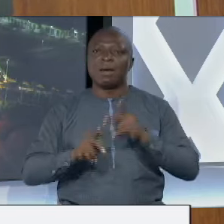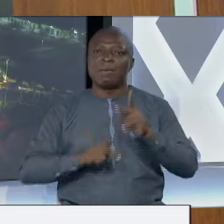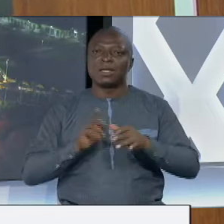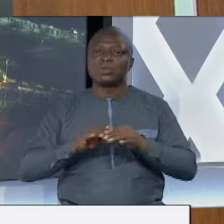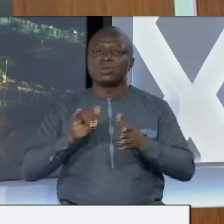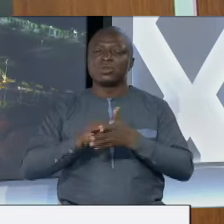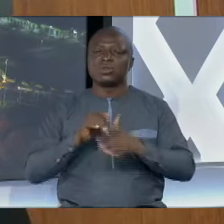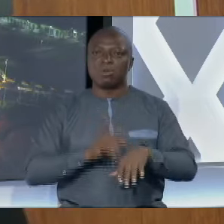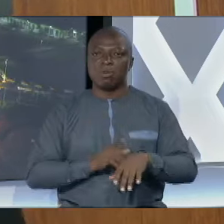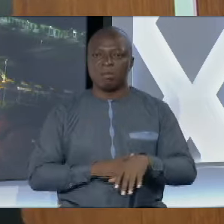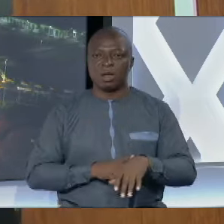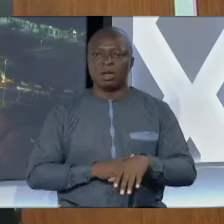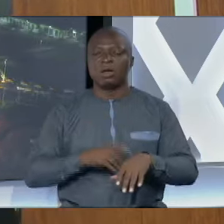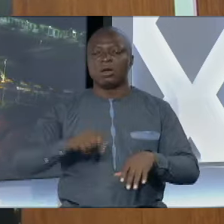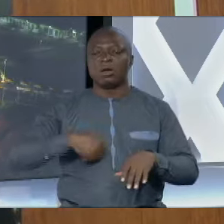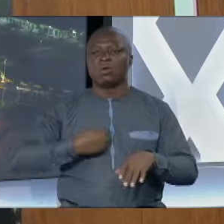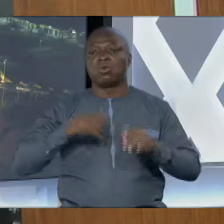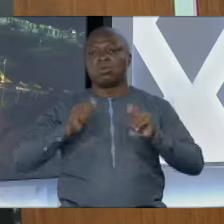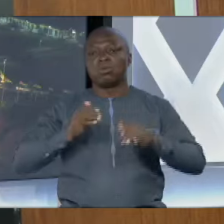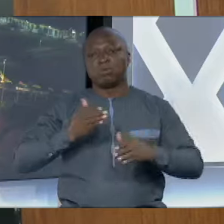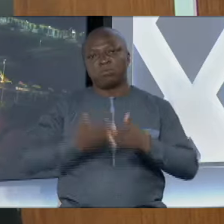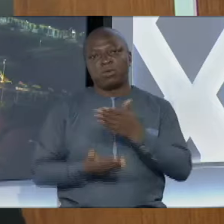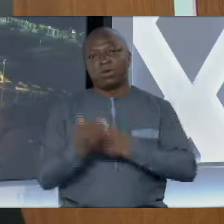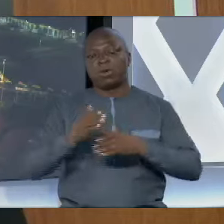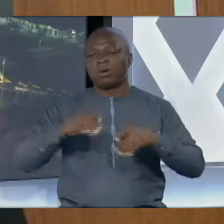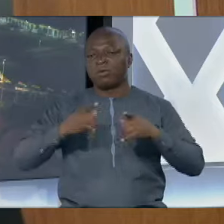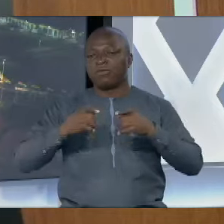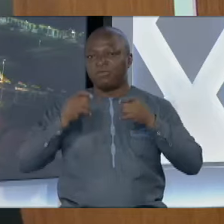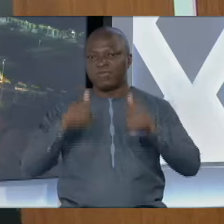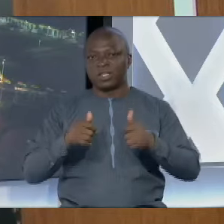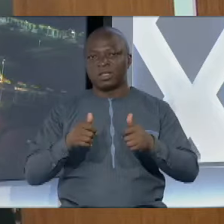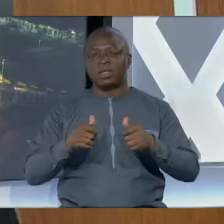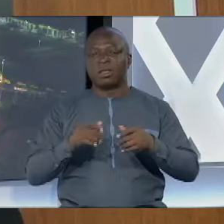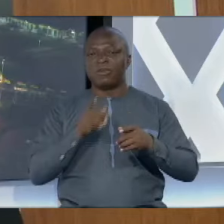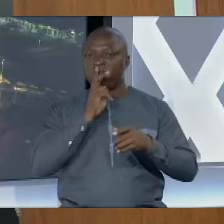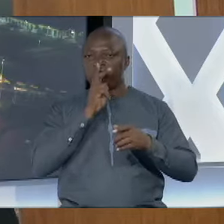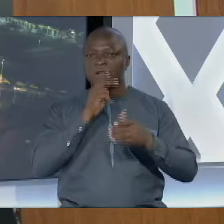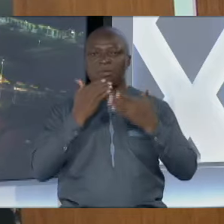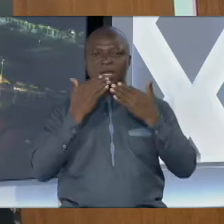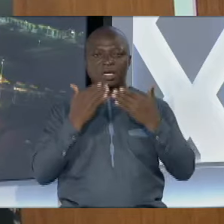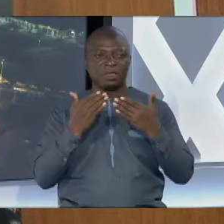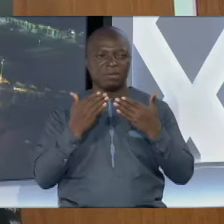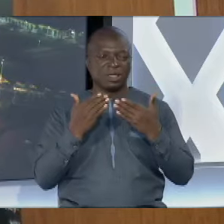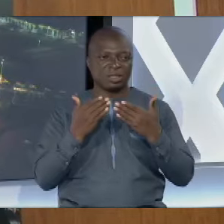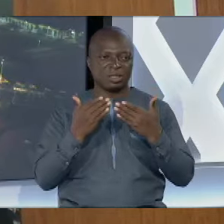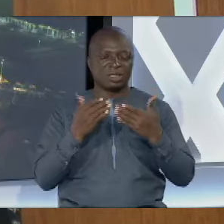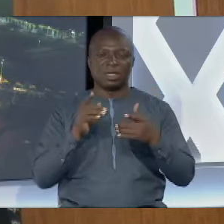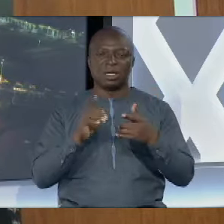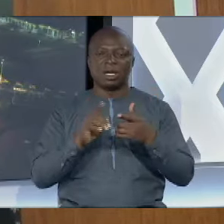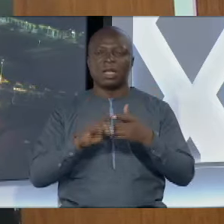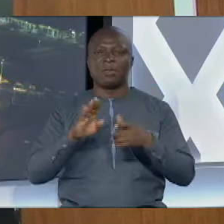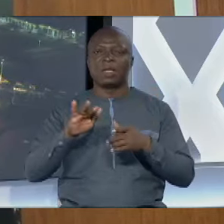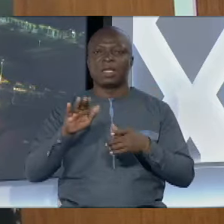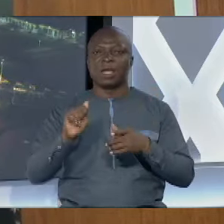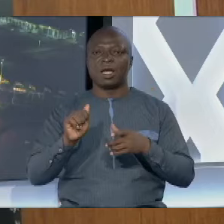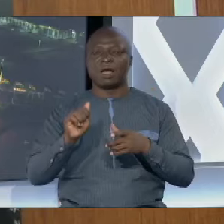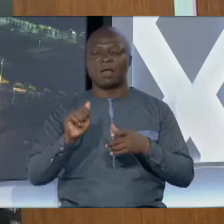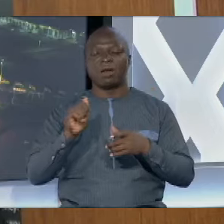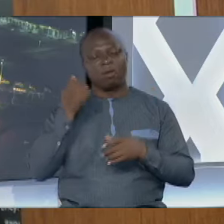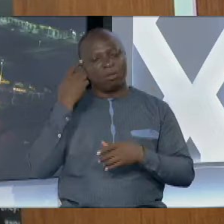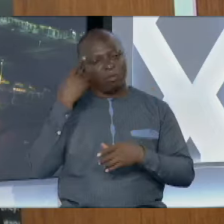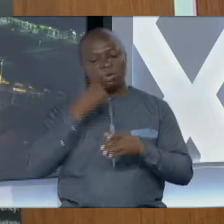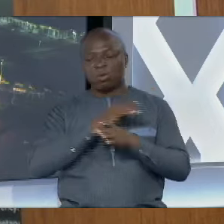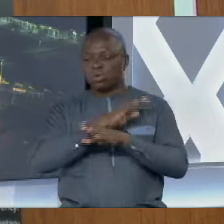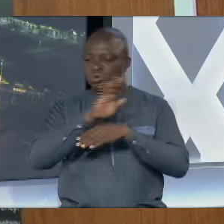de ce moment, nous pourrions aller plus de l'avant. Un sincère merci et à la BIA pour tout